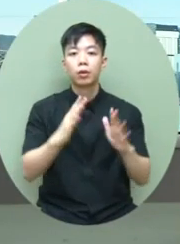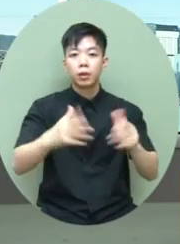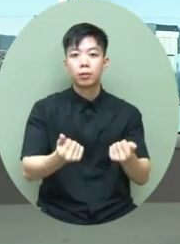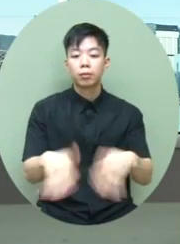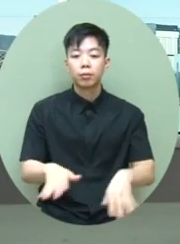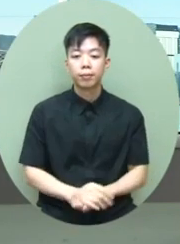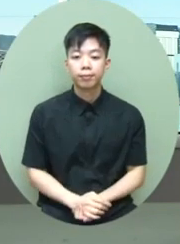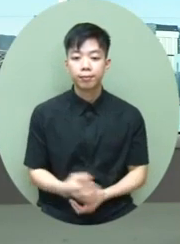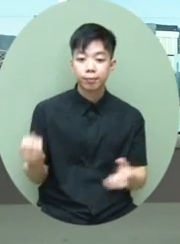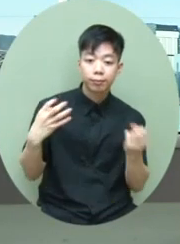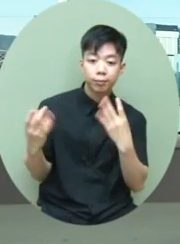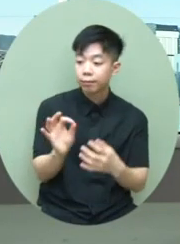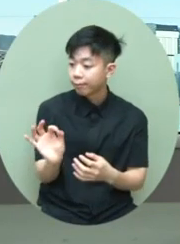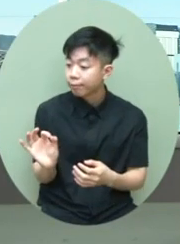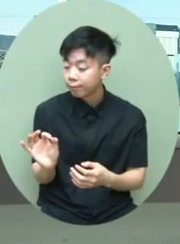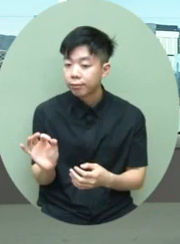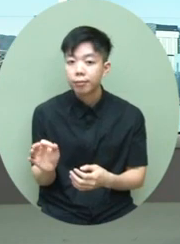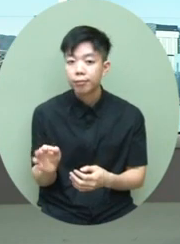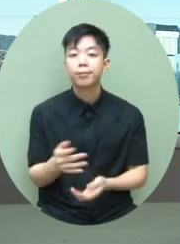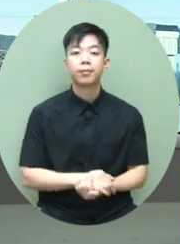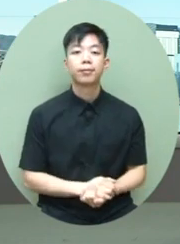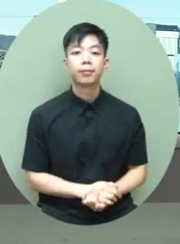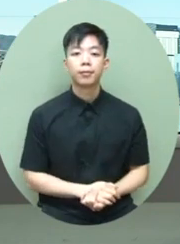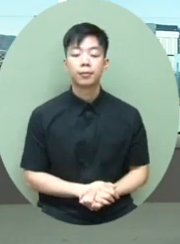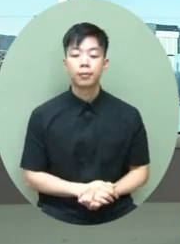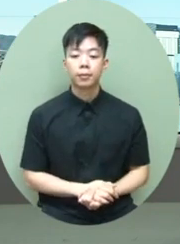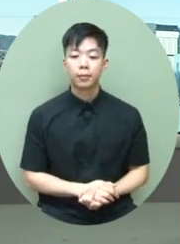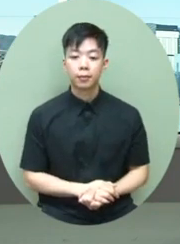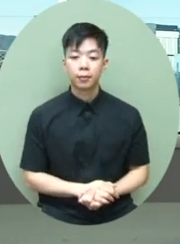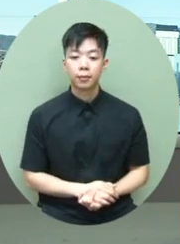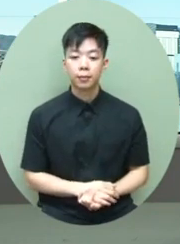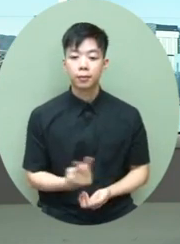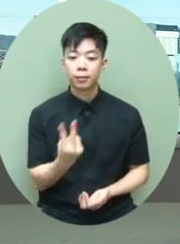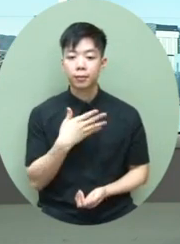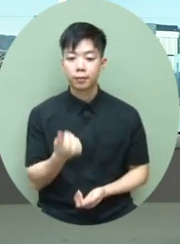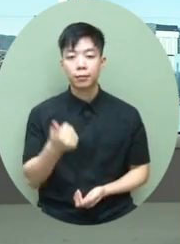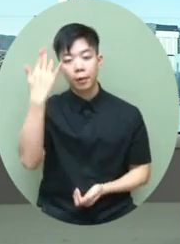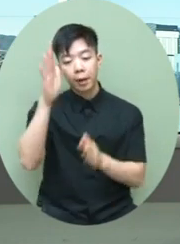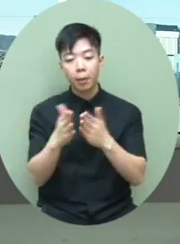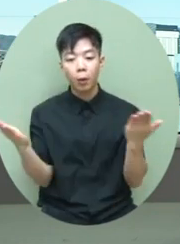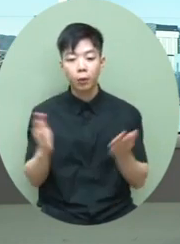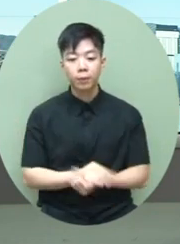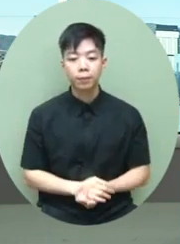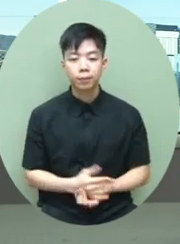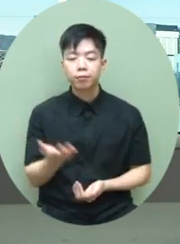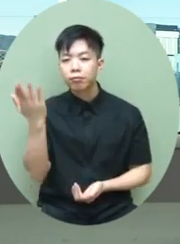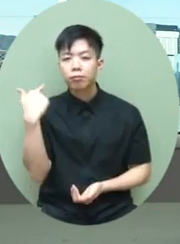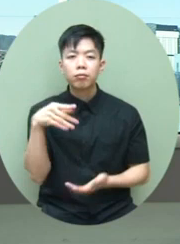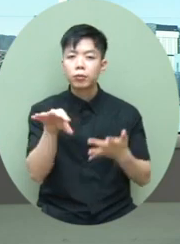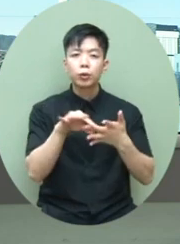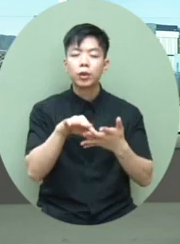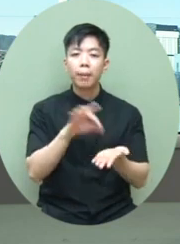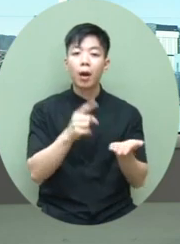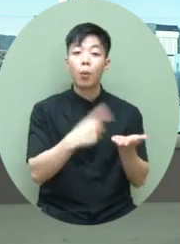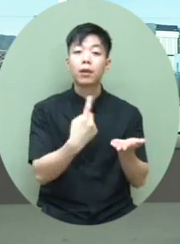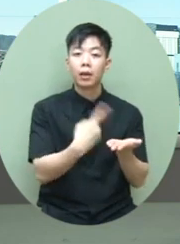有冇下其他問題？後面嗰位男士。 兩位醫生你好，明報嘅，首先想問一問，頭先院舍嗰度灣仔個